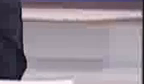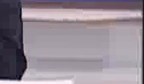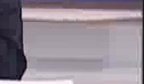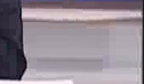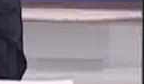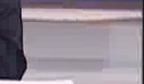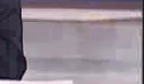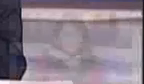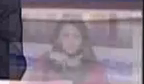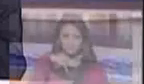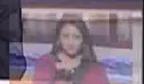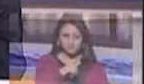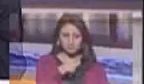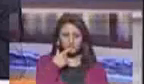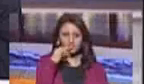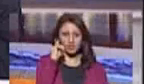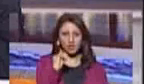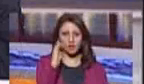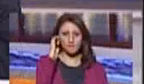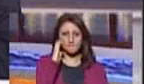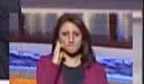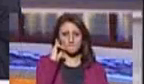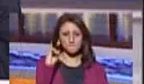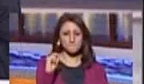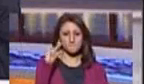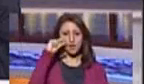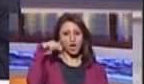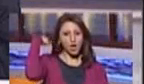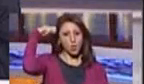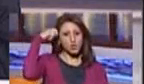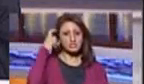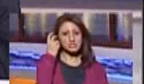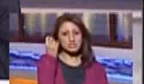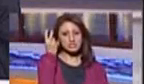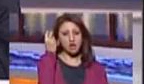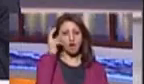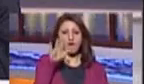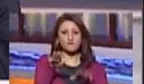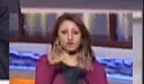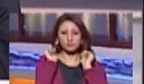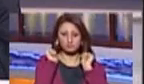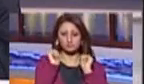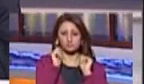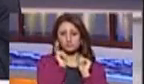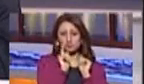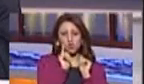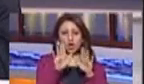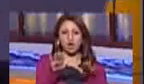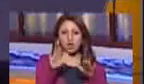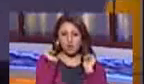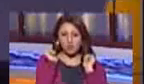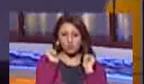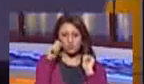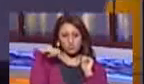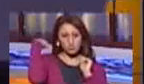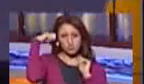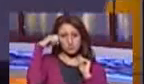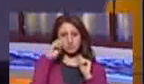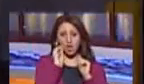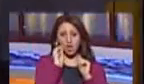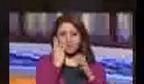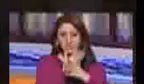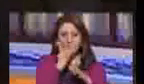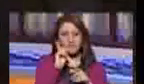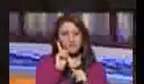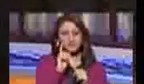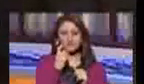النهارده تقدم الدكتور محمد صابر عرب وزير الثقافه باستقالته من منصبه كوزيرا للثقافه دون ابداء اسباب حتى الان.